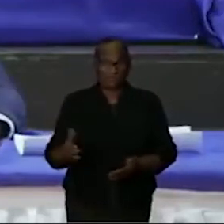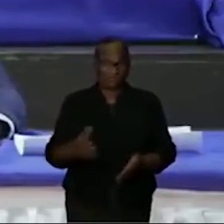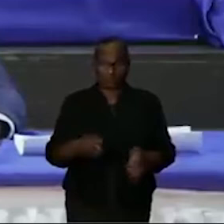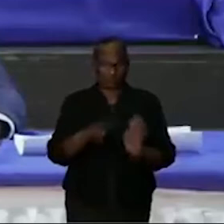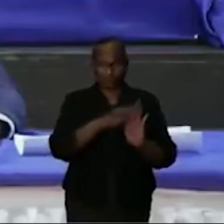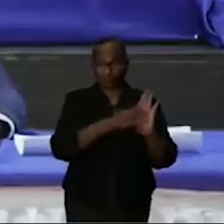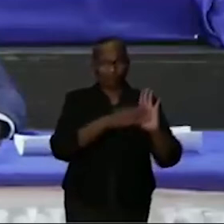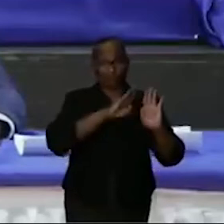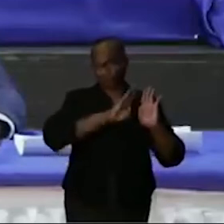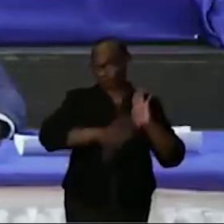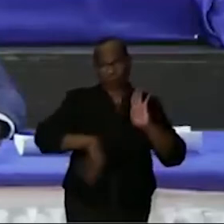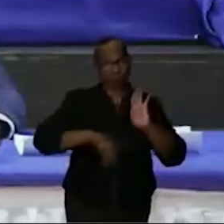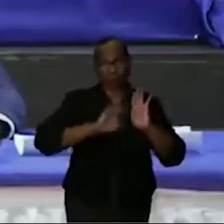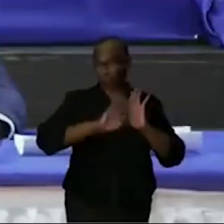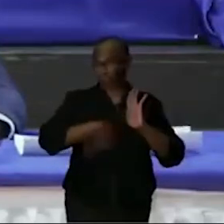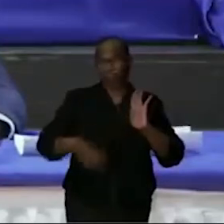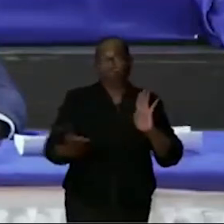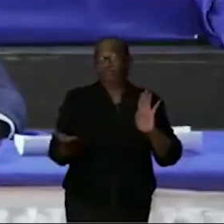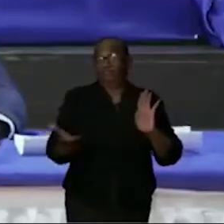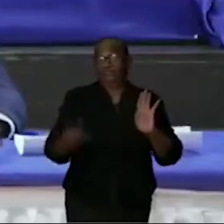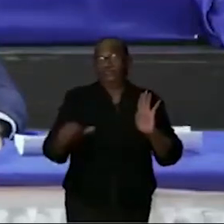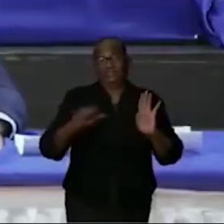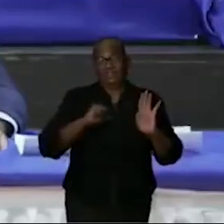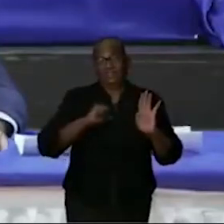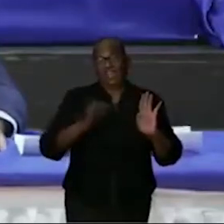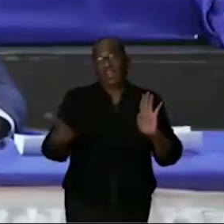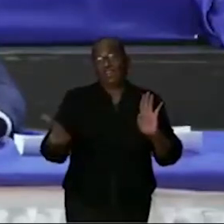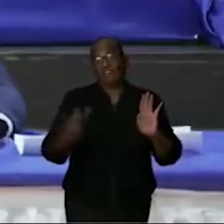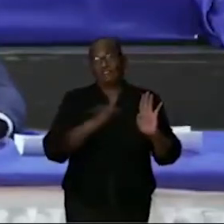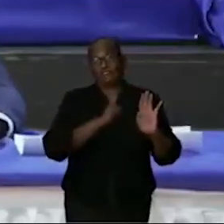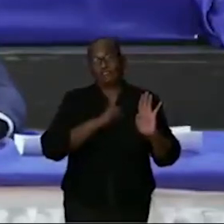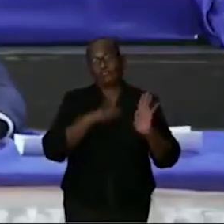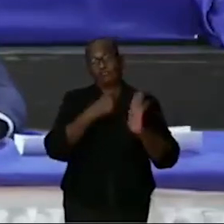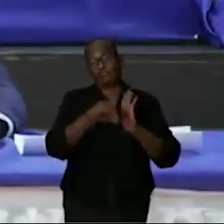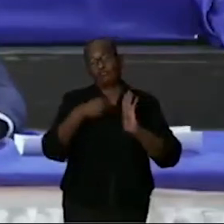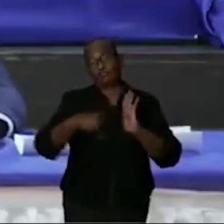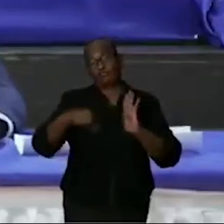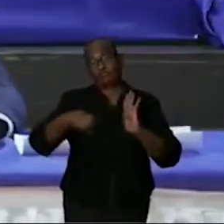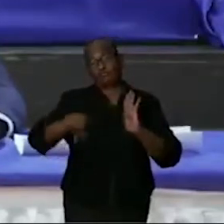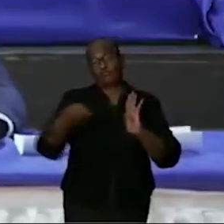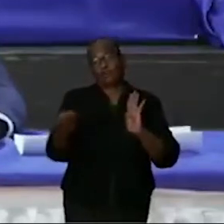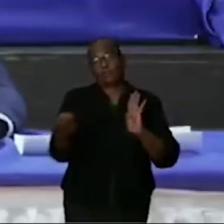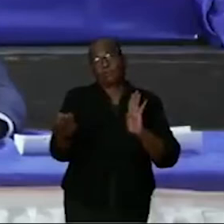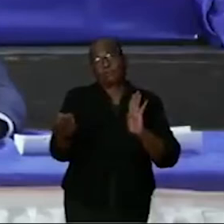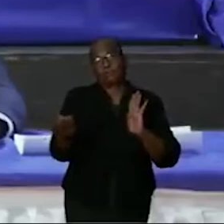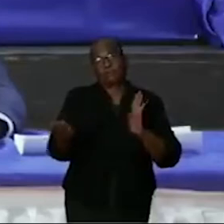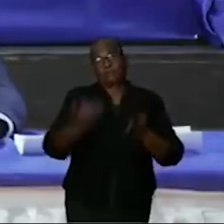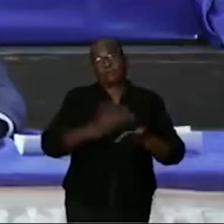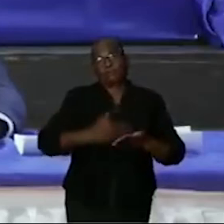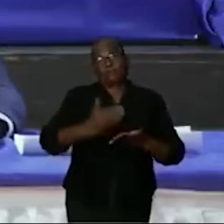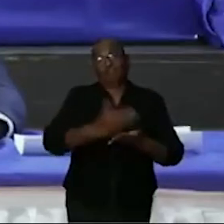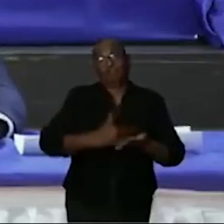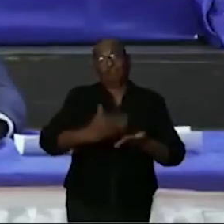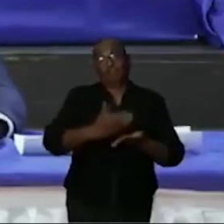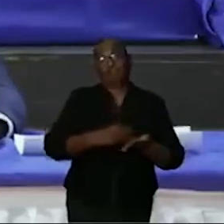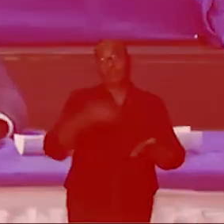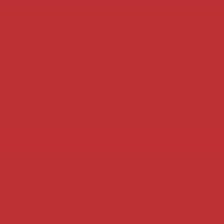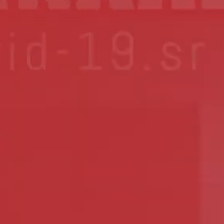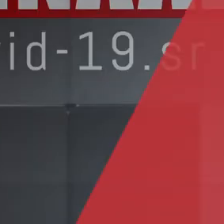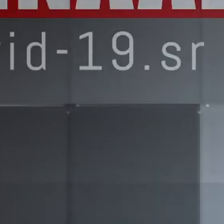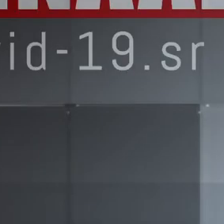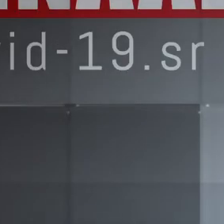Helaas zult u conform de boetelijst worden beboet. En... POC kost ons ook